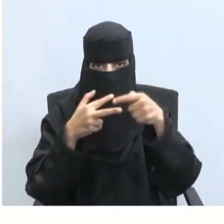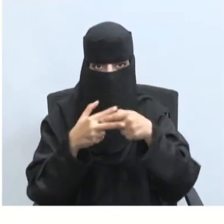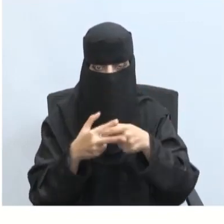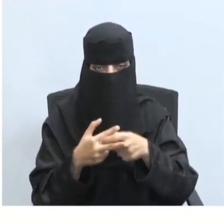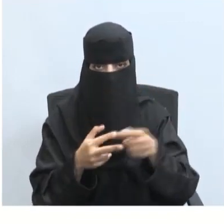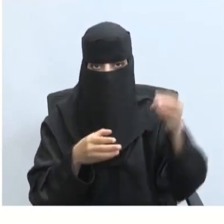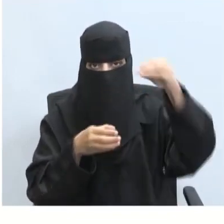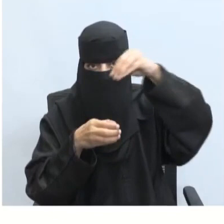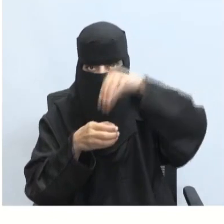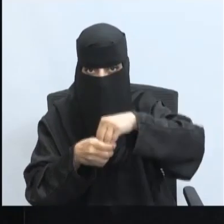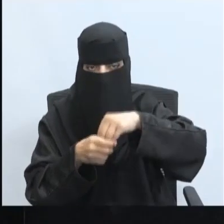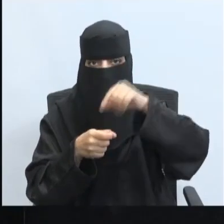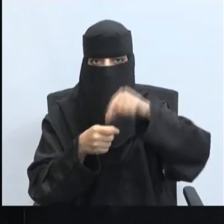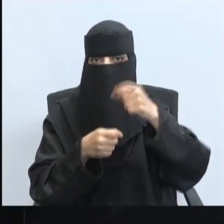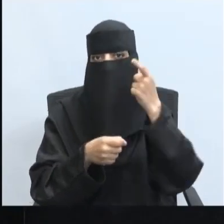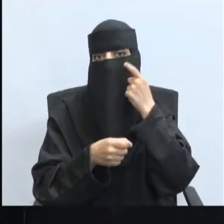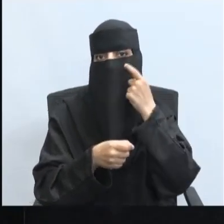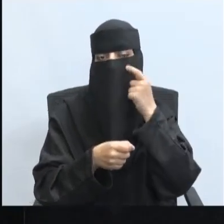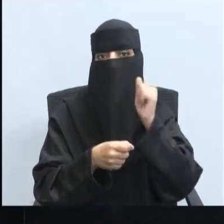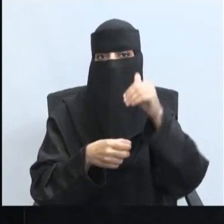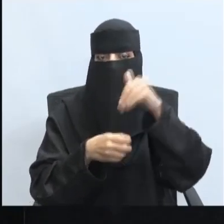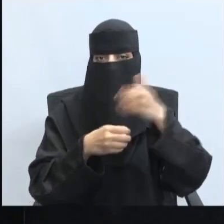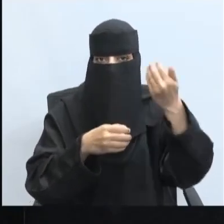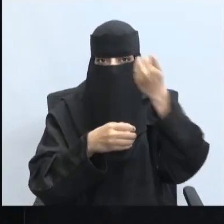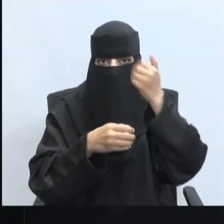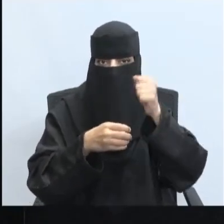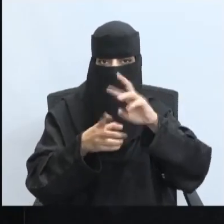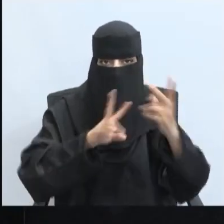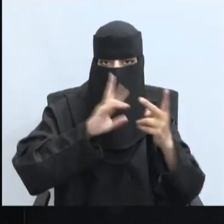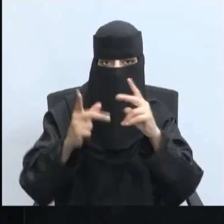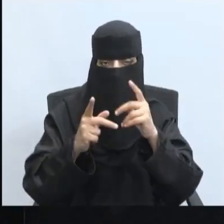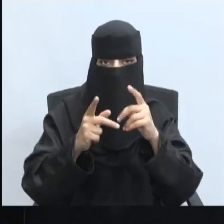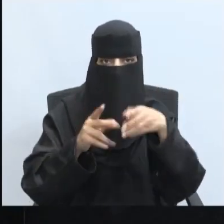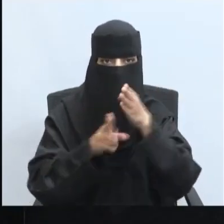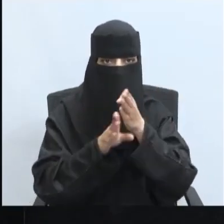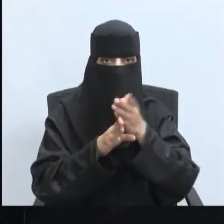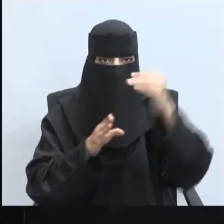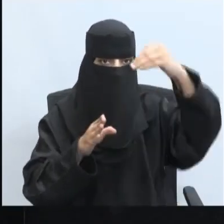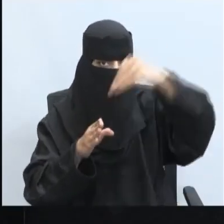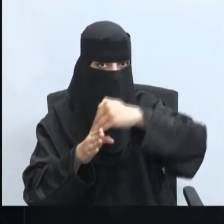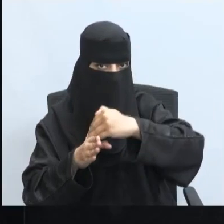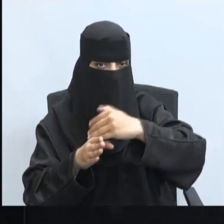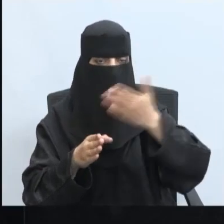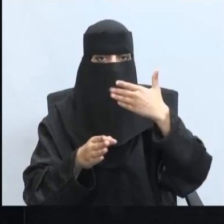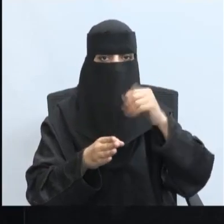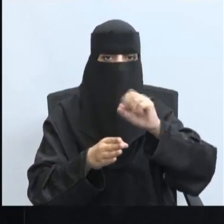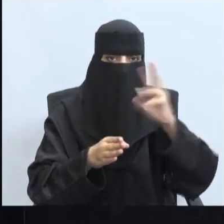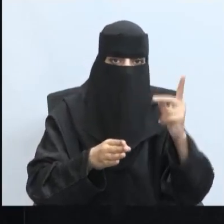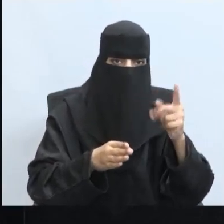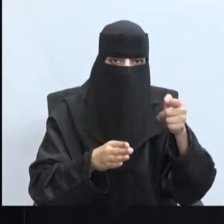العين اذا المسؤول عن تجميع الضوء في داخل العين الفرق بين معاملي انكسار الهواء